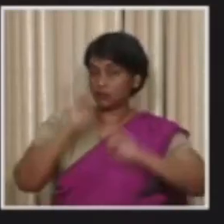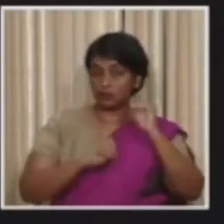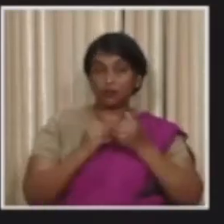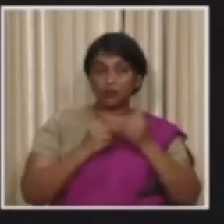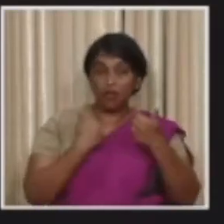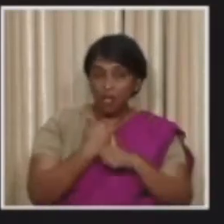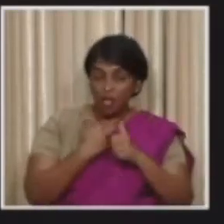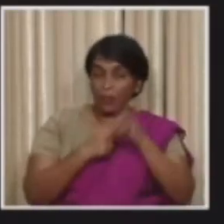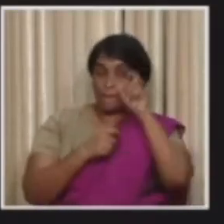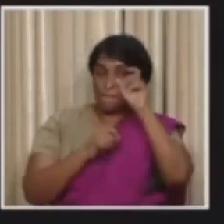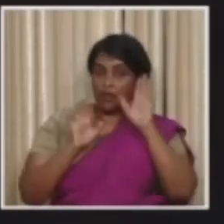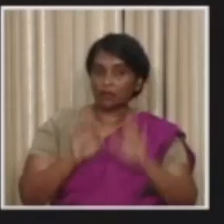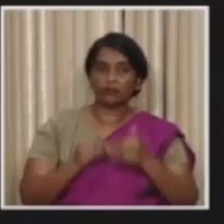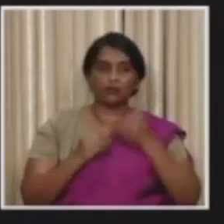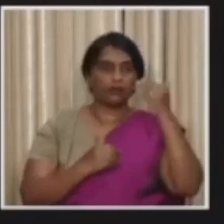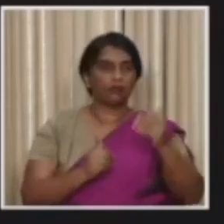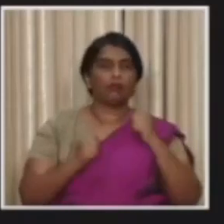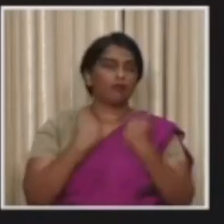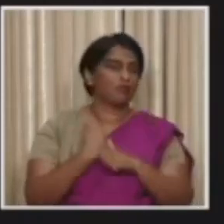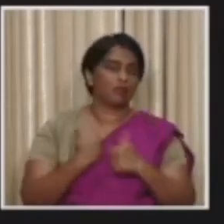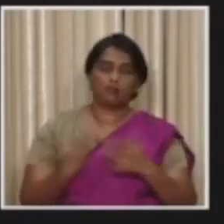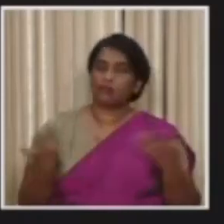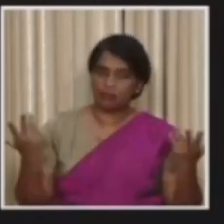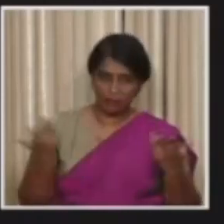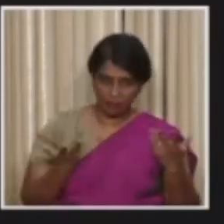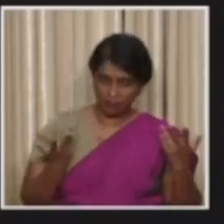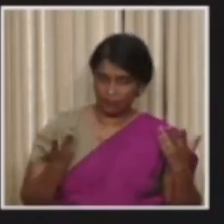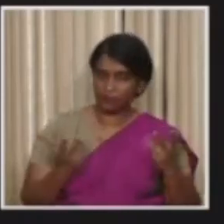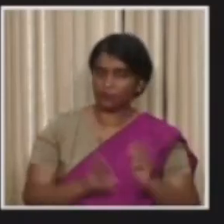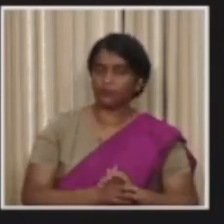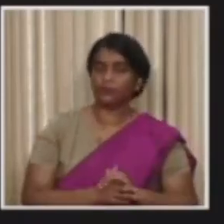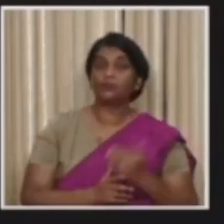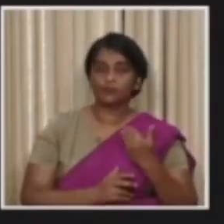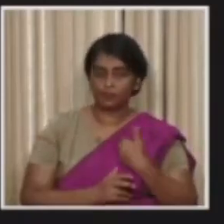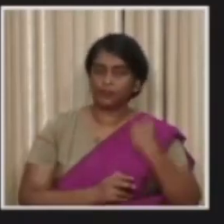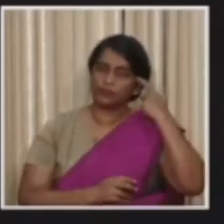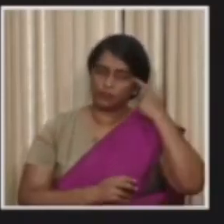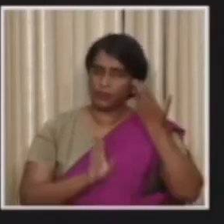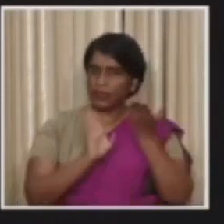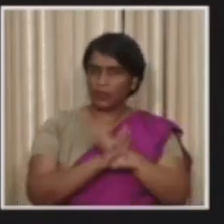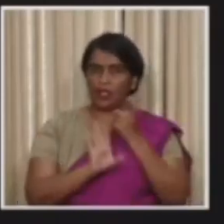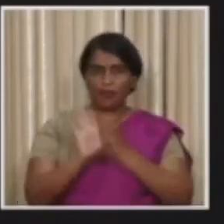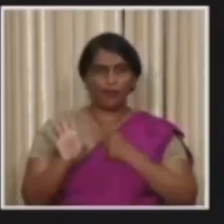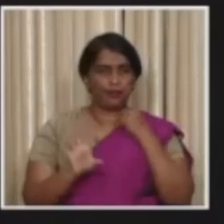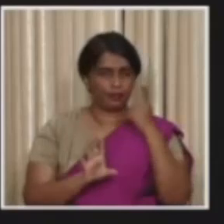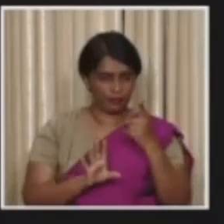බලාගෙන හිටියනම් කවදාවත් ඒක සකස් වෙන්නේ නැහැ. අපි මට මතකයි ගිය අවුරුද්දේ